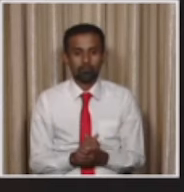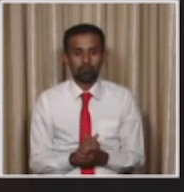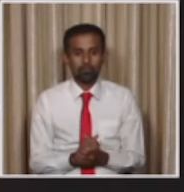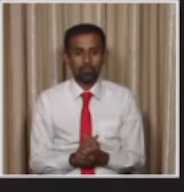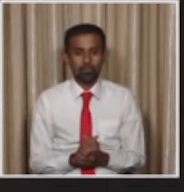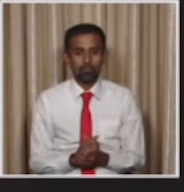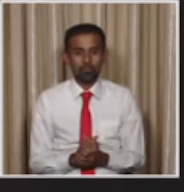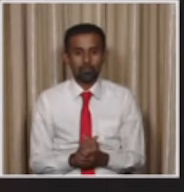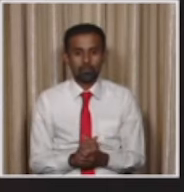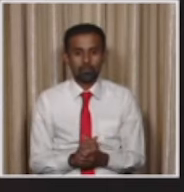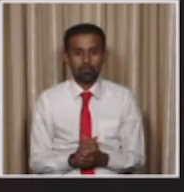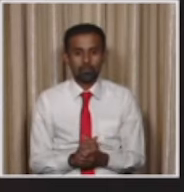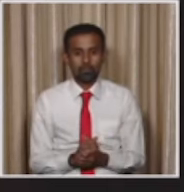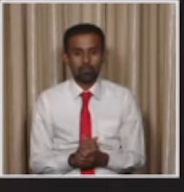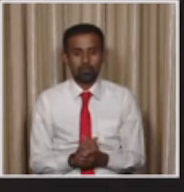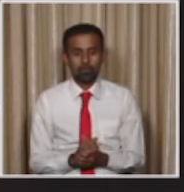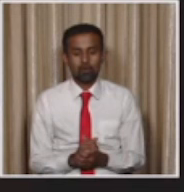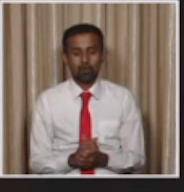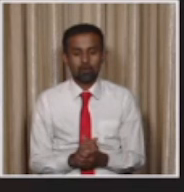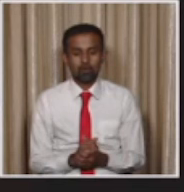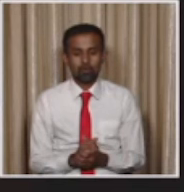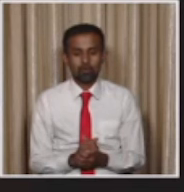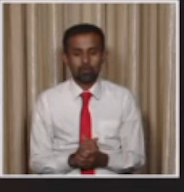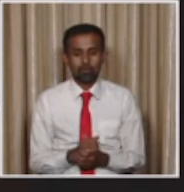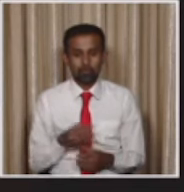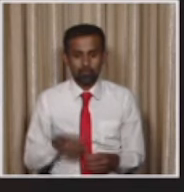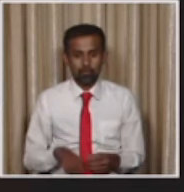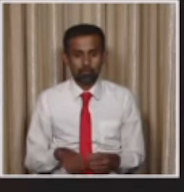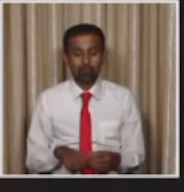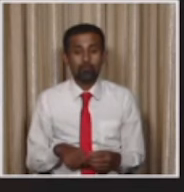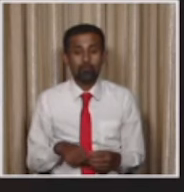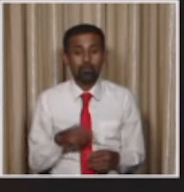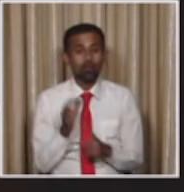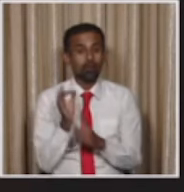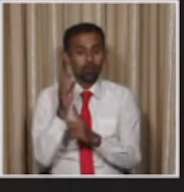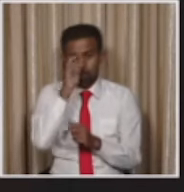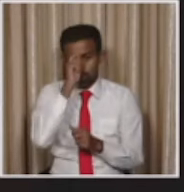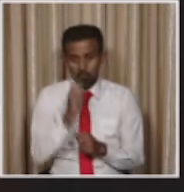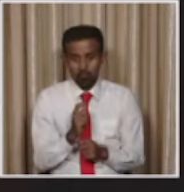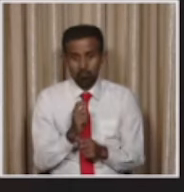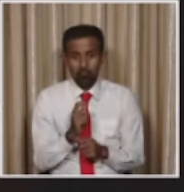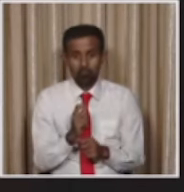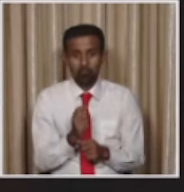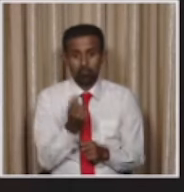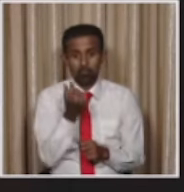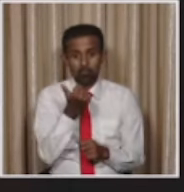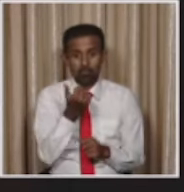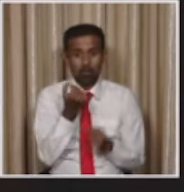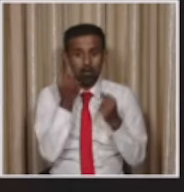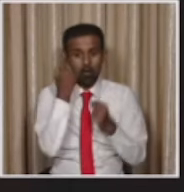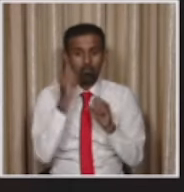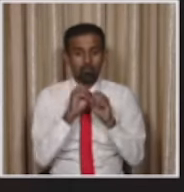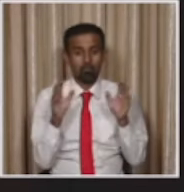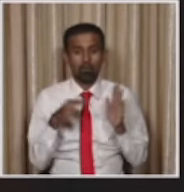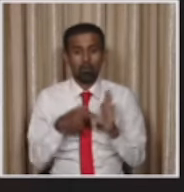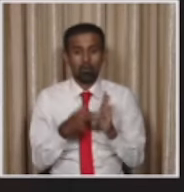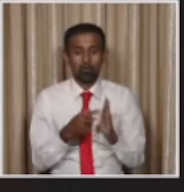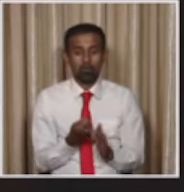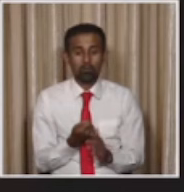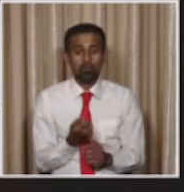නිසා දැන් ජනතාව බලාපොරොත්තු ඉන්න රනිල් වික්‍රමසිංහ මහත්තයාගෙන් ජනාධිපතිතුමාගෙන් සුබ පණිවිඩයක්. ආර්ථිකය